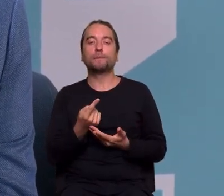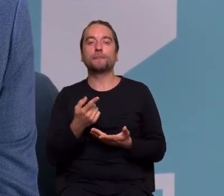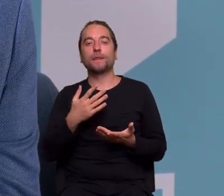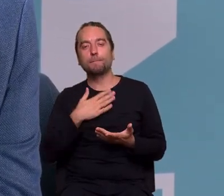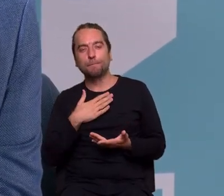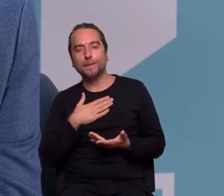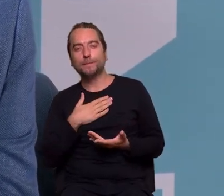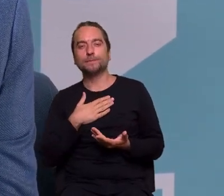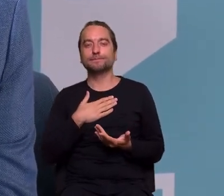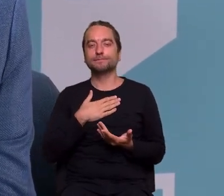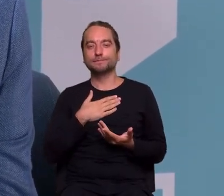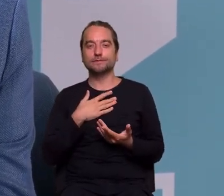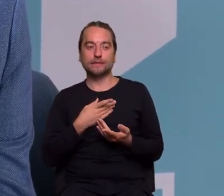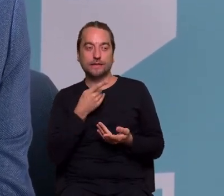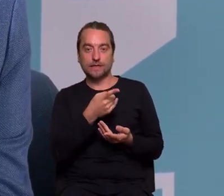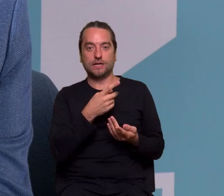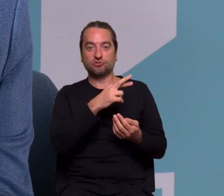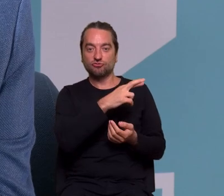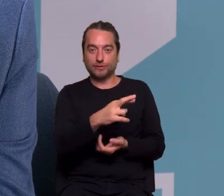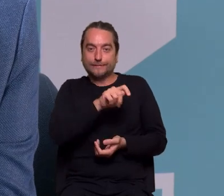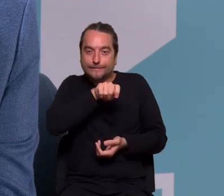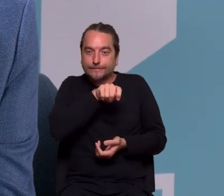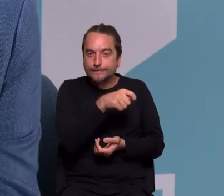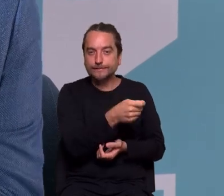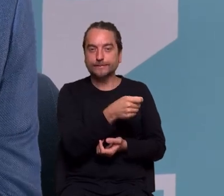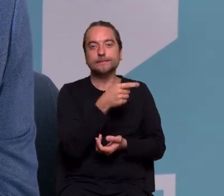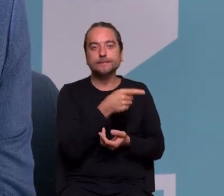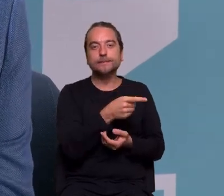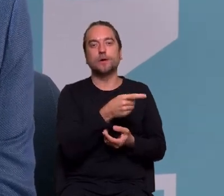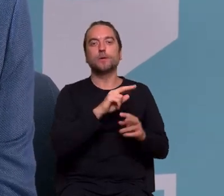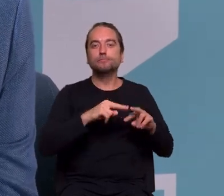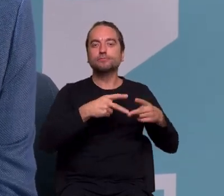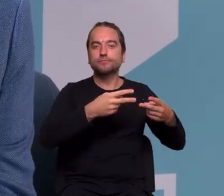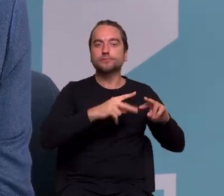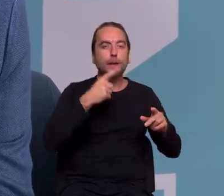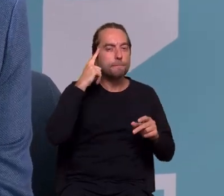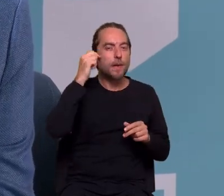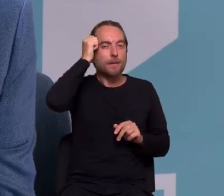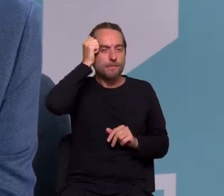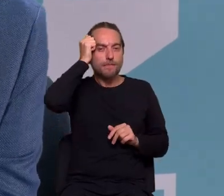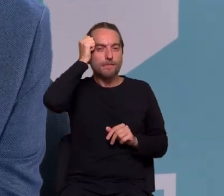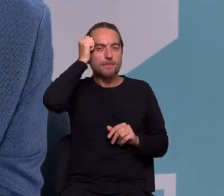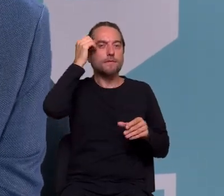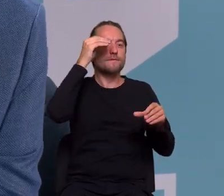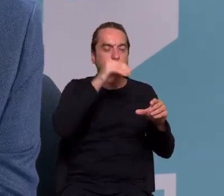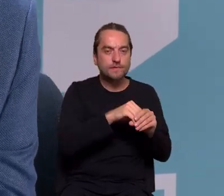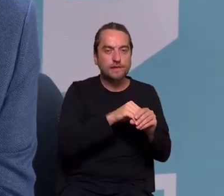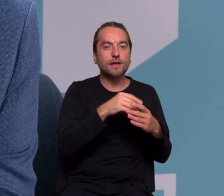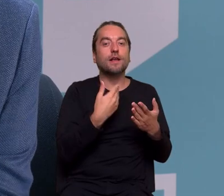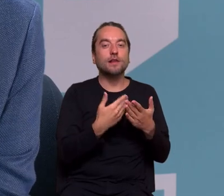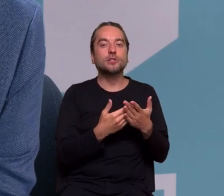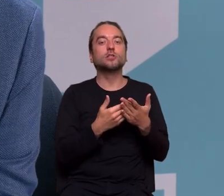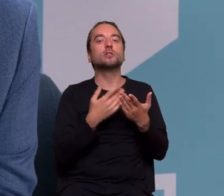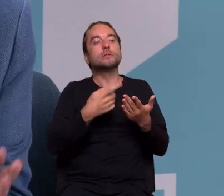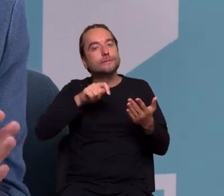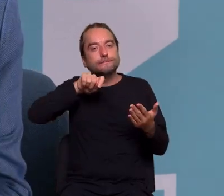pewną możliwość nadać czemuś status medium pamięci przez to, że mu zaczynamy